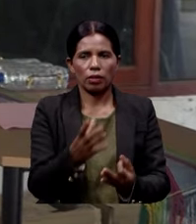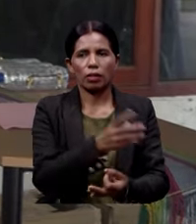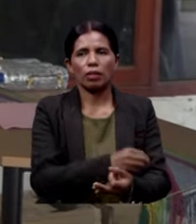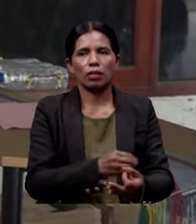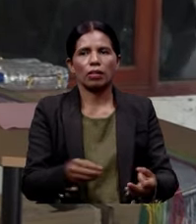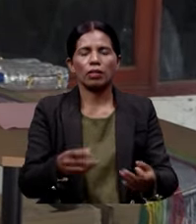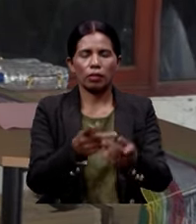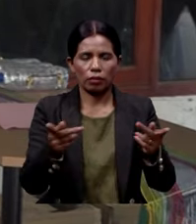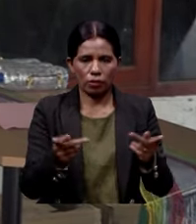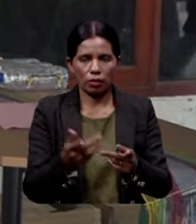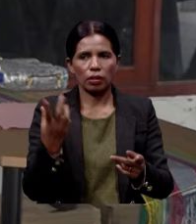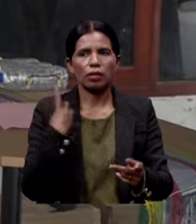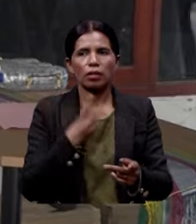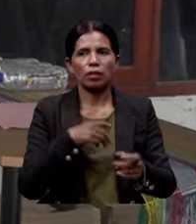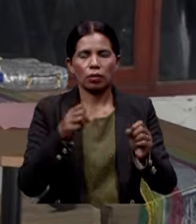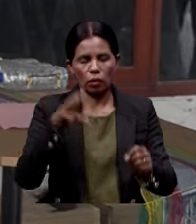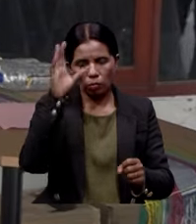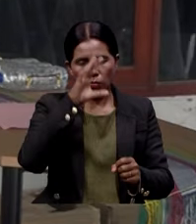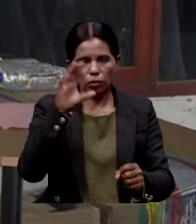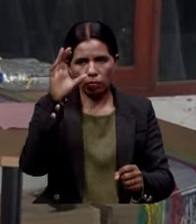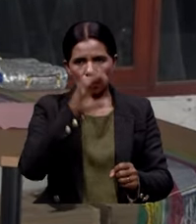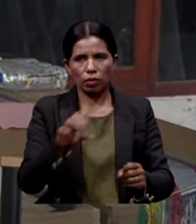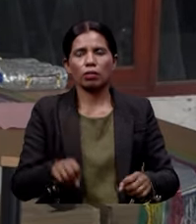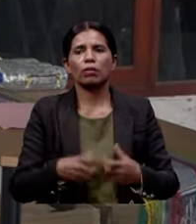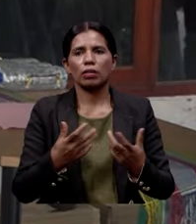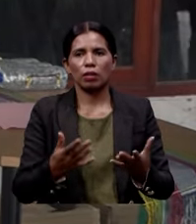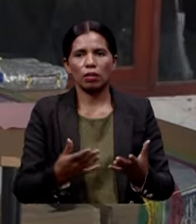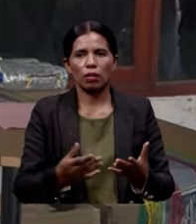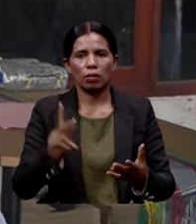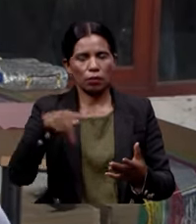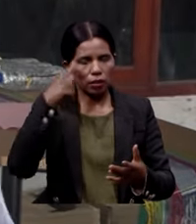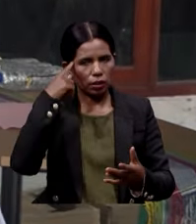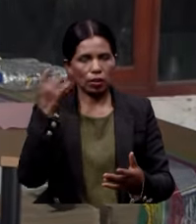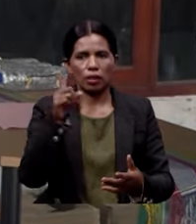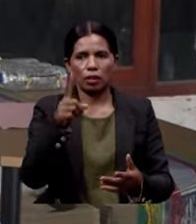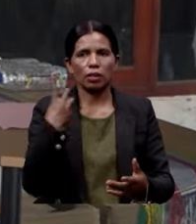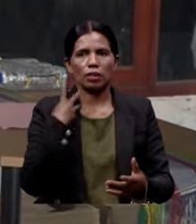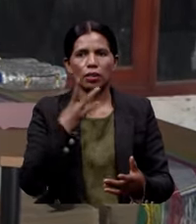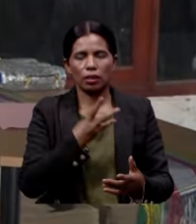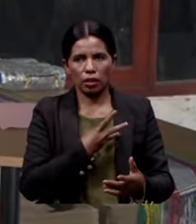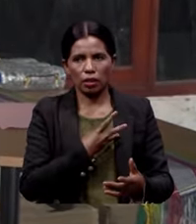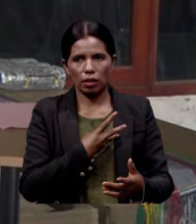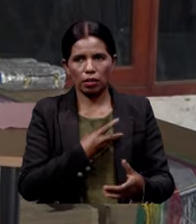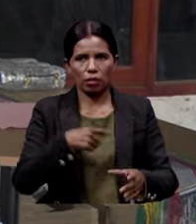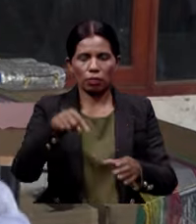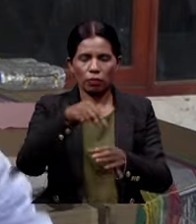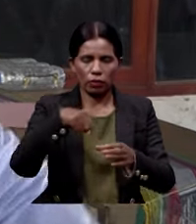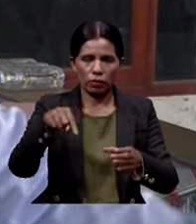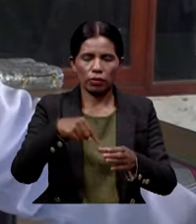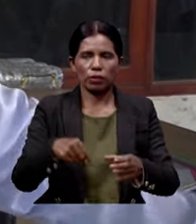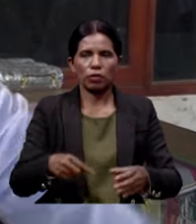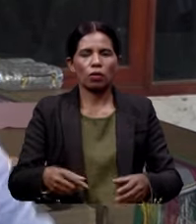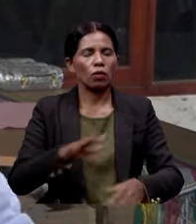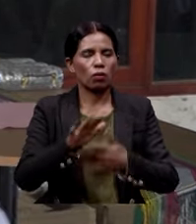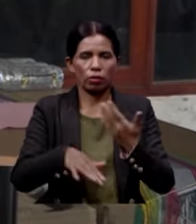bayro rumah, entah itu saya buka meus ka politik ini perita halutang perfurasan rumah per kobre